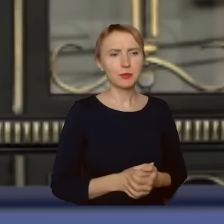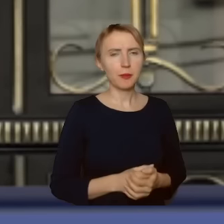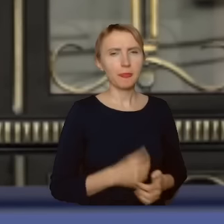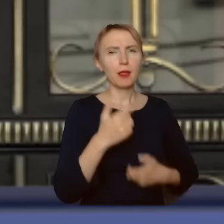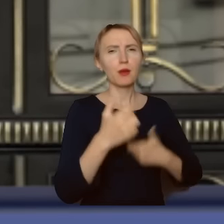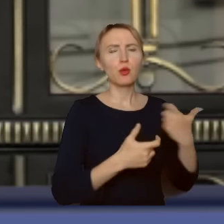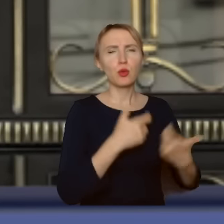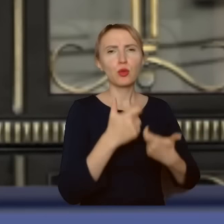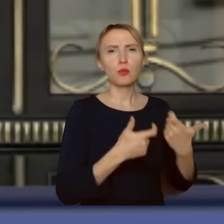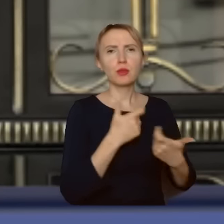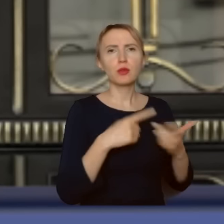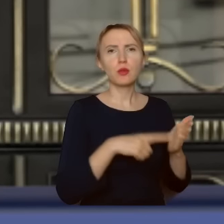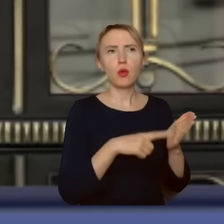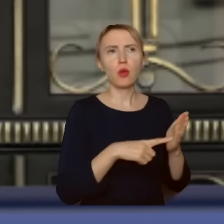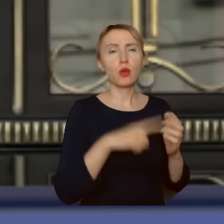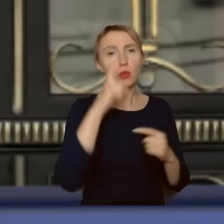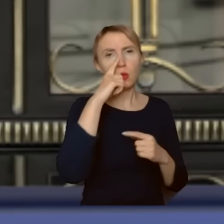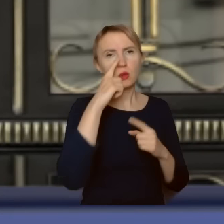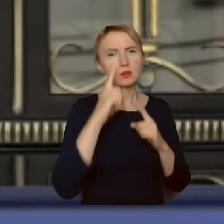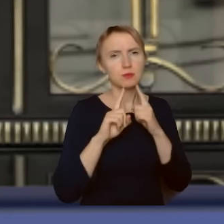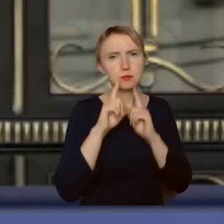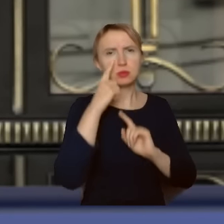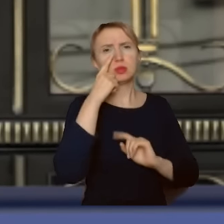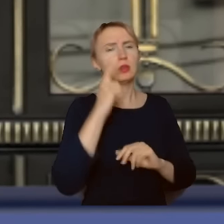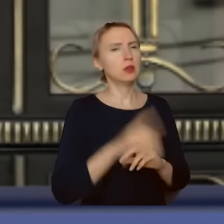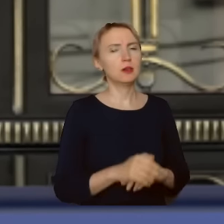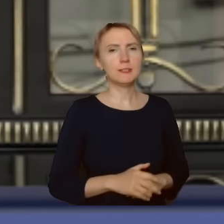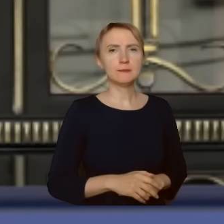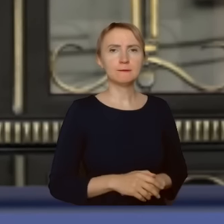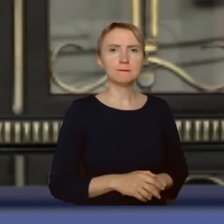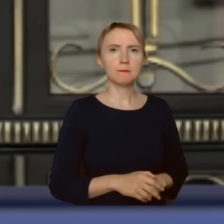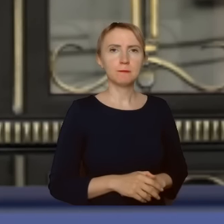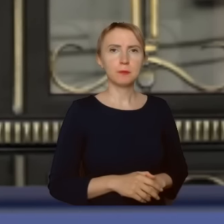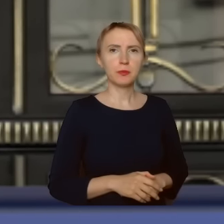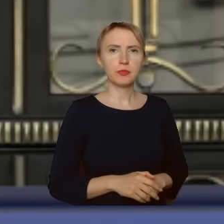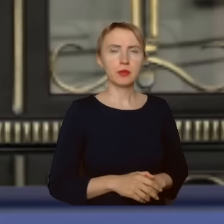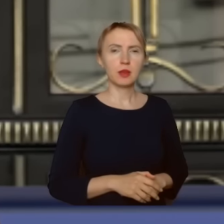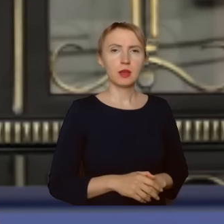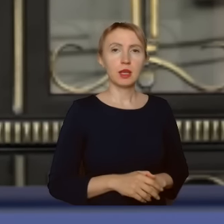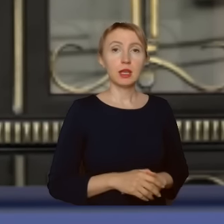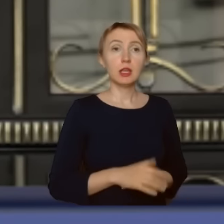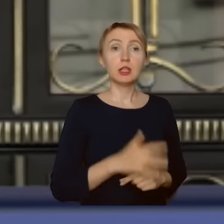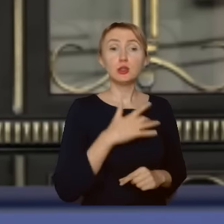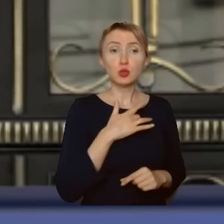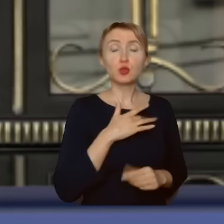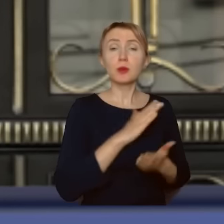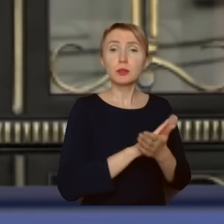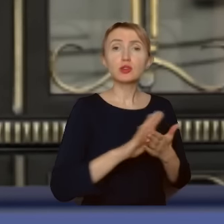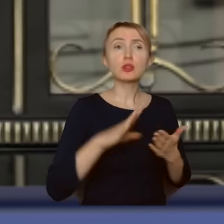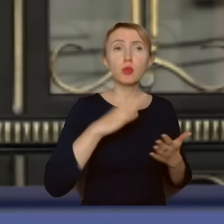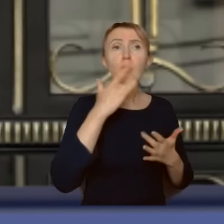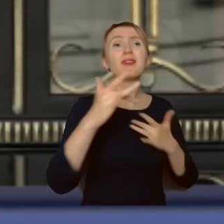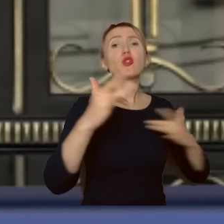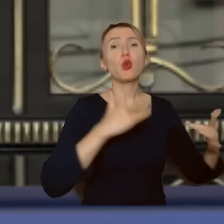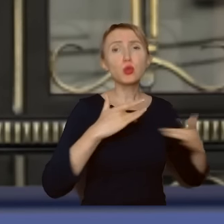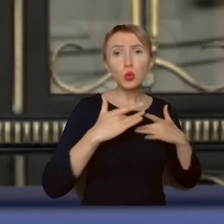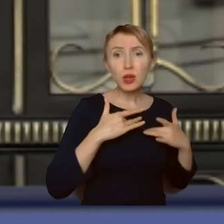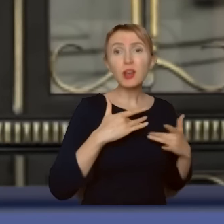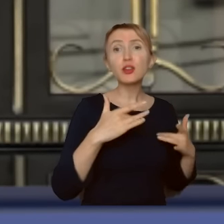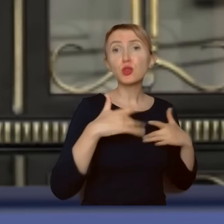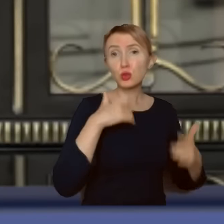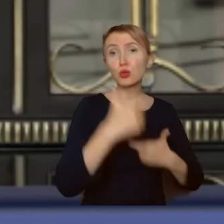takiej sondy przez nos i z czystym sumieniem mówiłem o torturze i ta tortura została